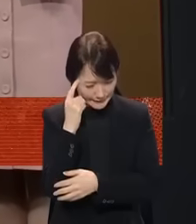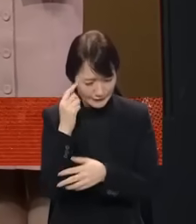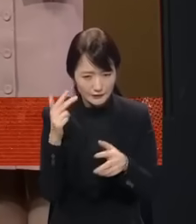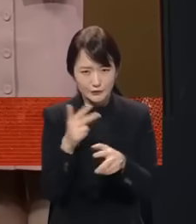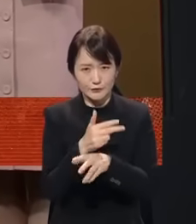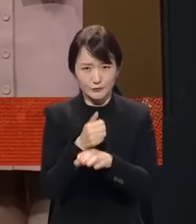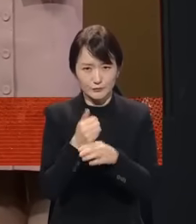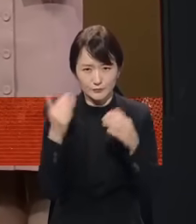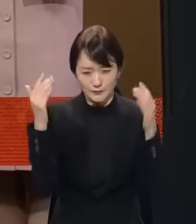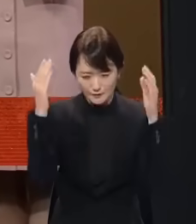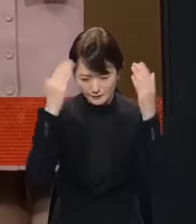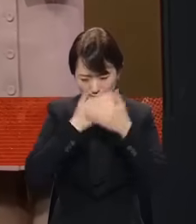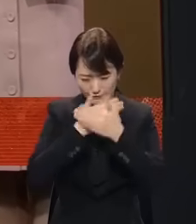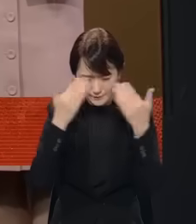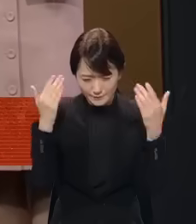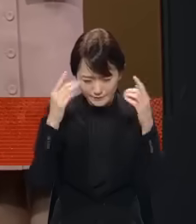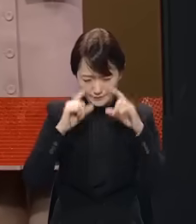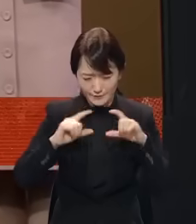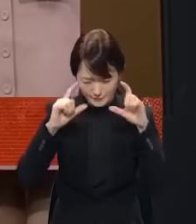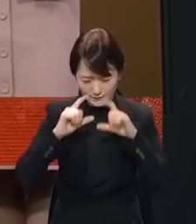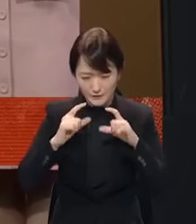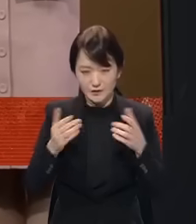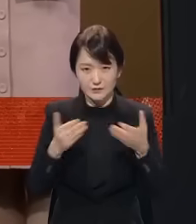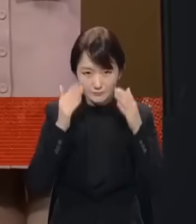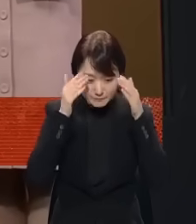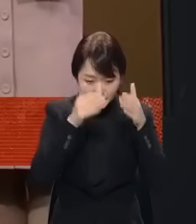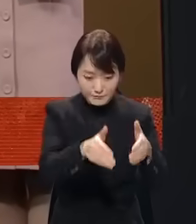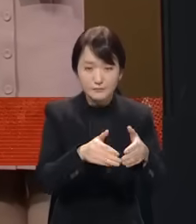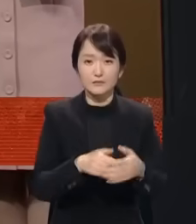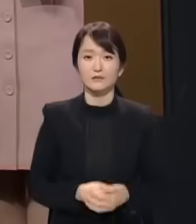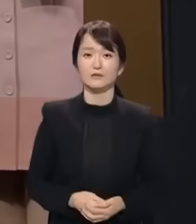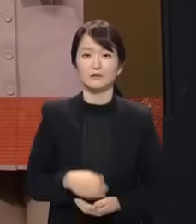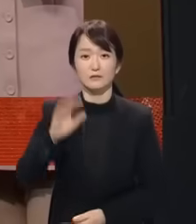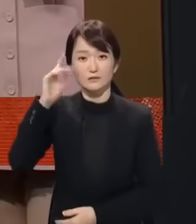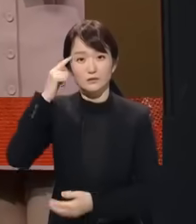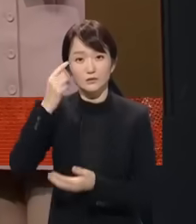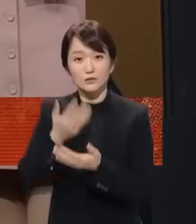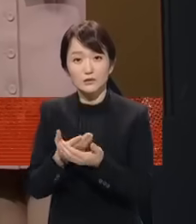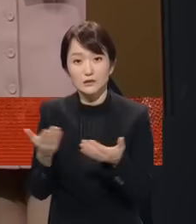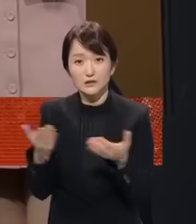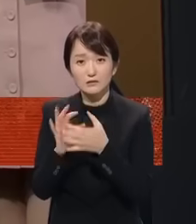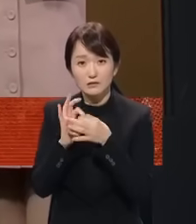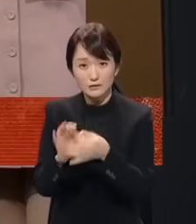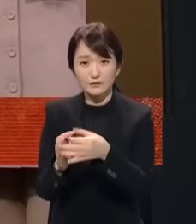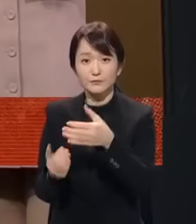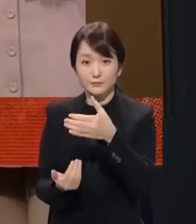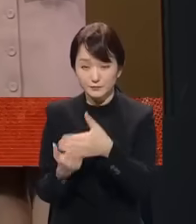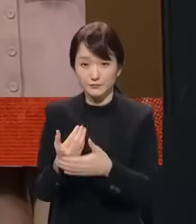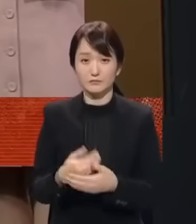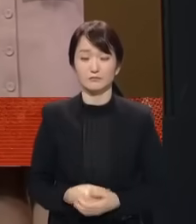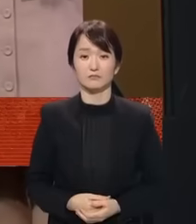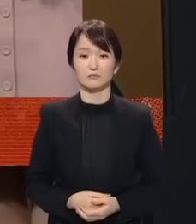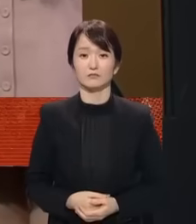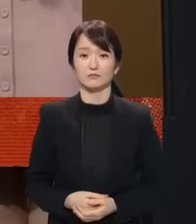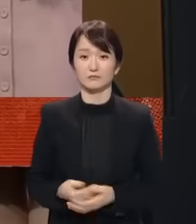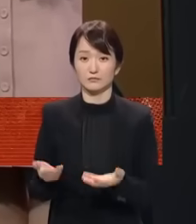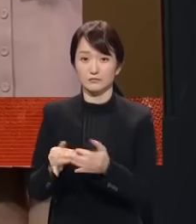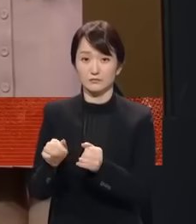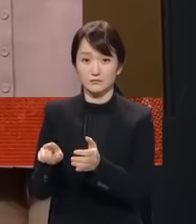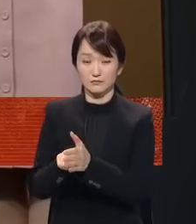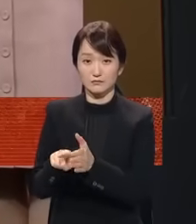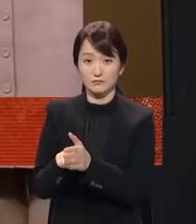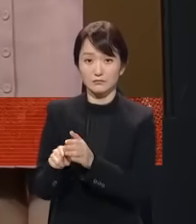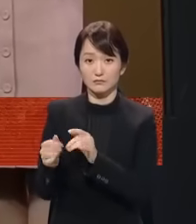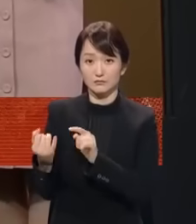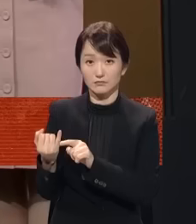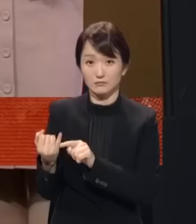밤낮 없이 일에만 몰두했는데요. 하지만 최근 충격적인 일이 연이어 벌어졌다고 합니다. 믿었던 직원은